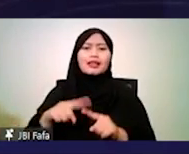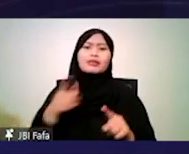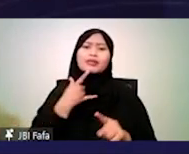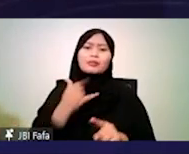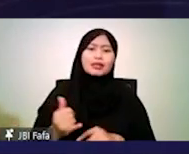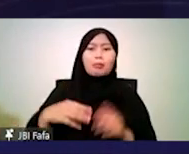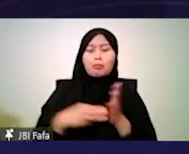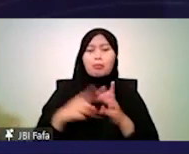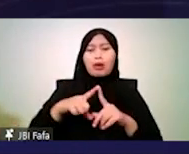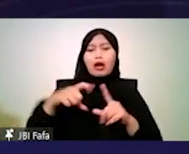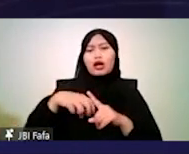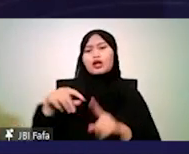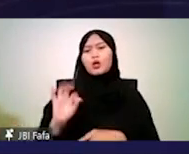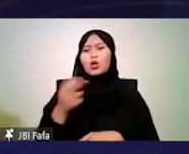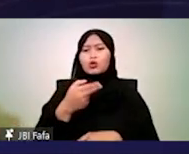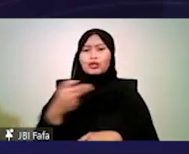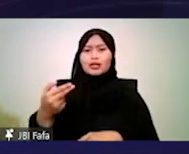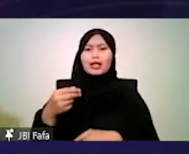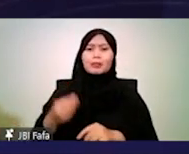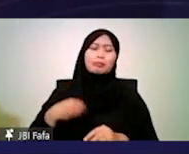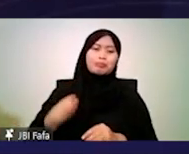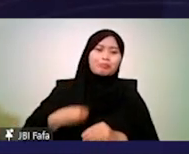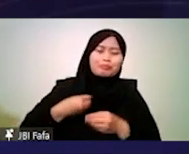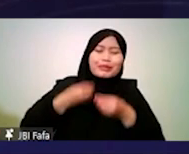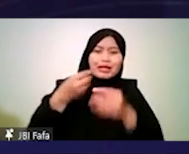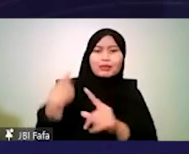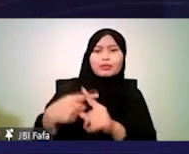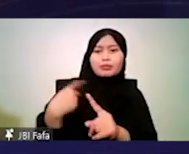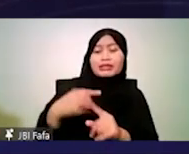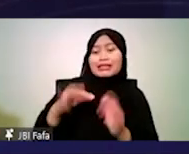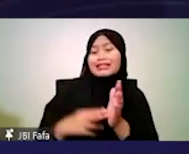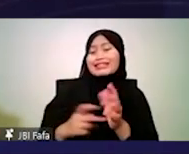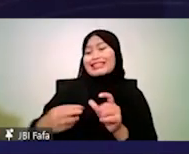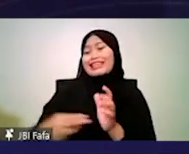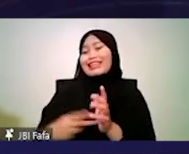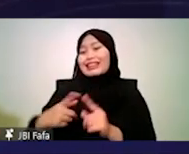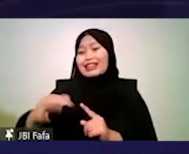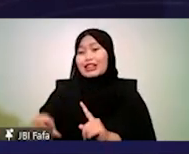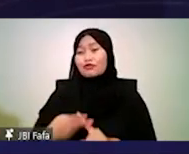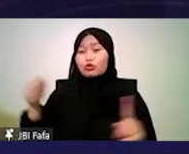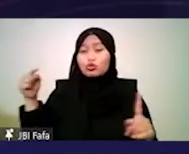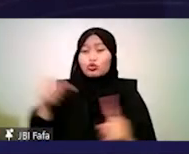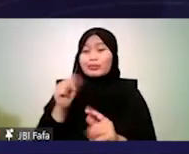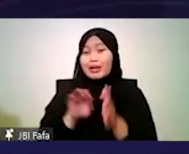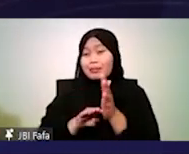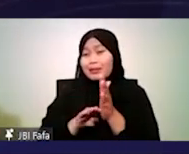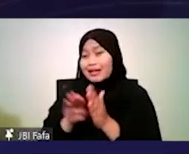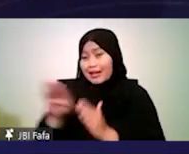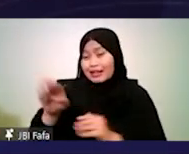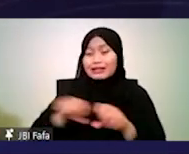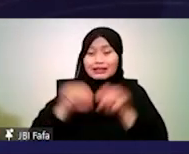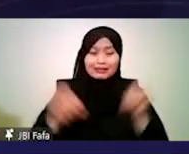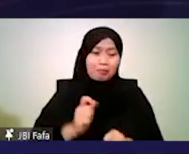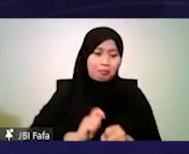supaya kredit menurut meningkat terus dan sistem pembayaran dilakukan secara digital isasi